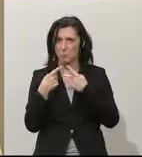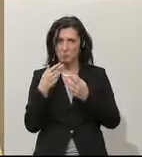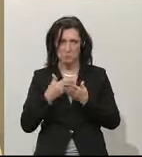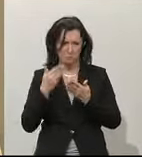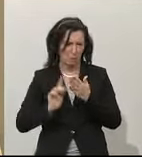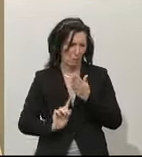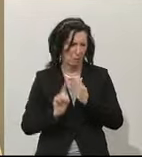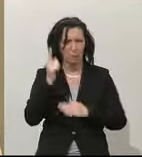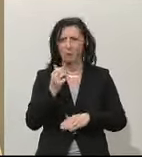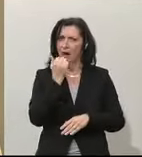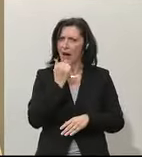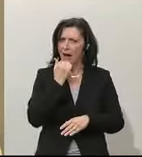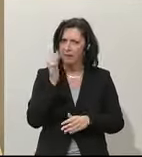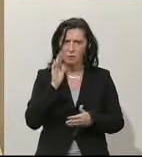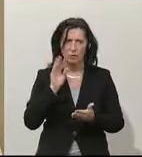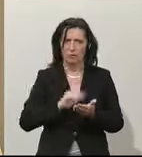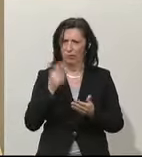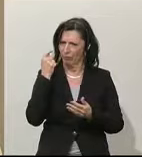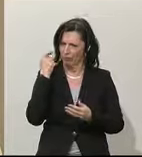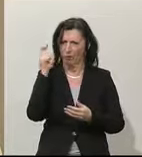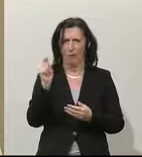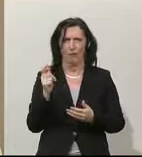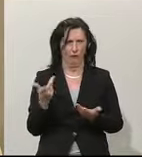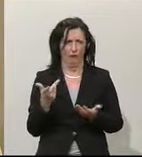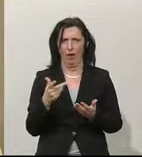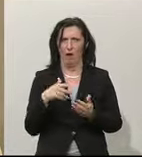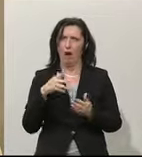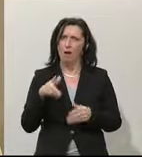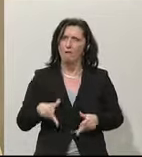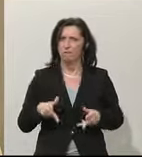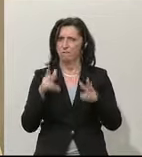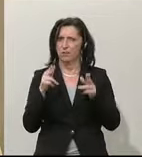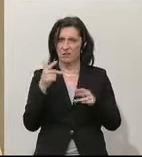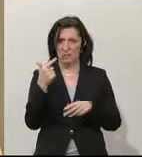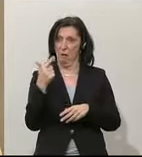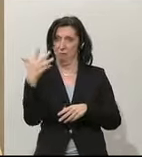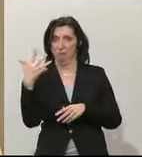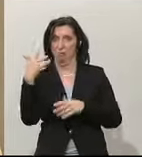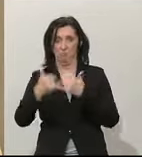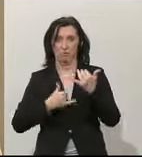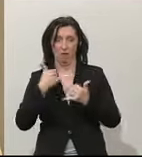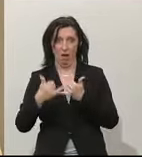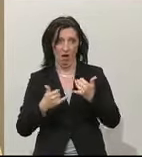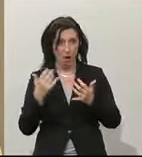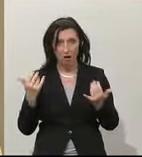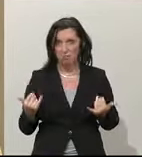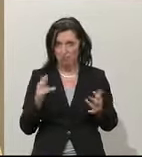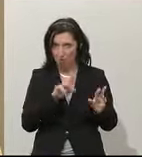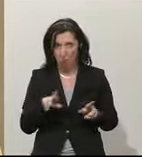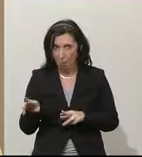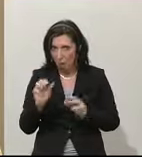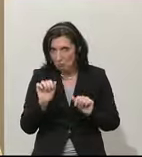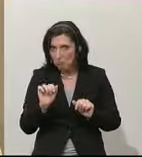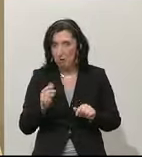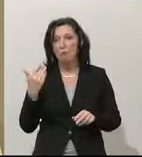zu hoch, die Eigentumswohnungen sind zu teuer, Befristungen von 2 und 5 Jahren sind in der Zwischenzeit die Regel und nicht